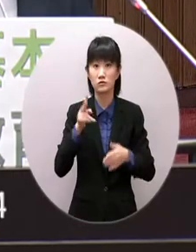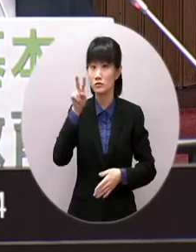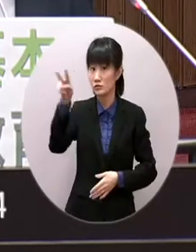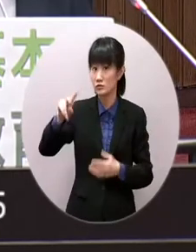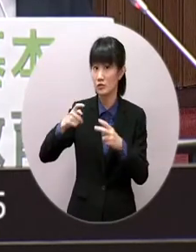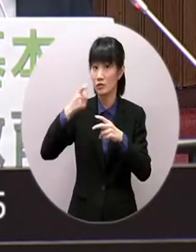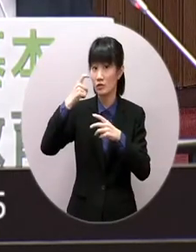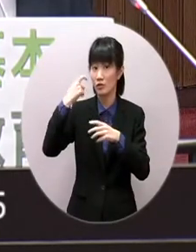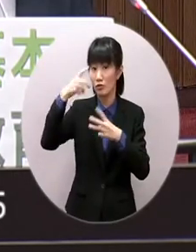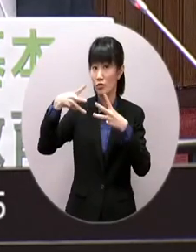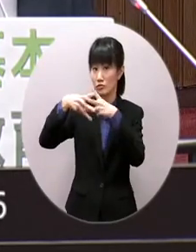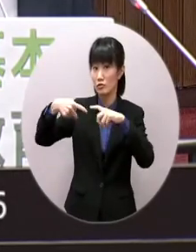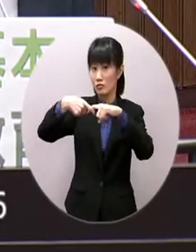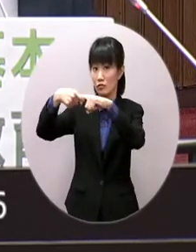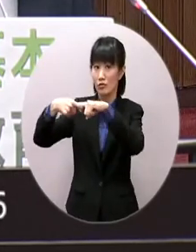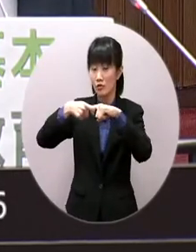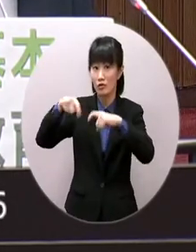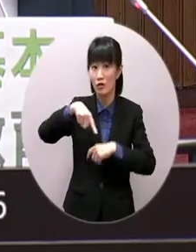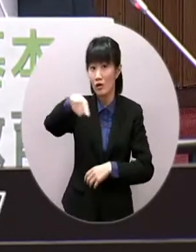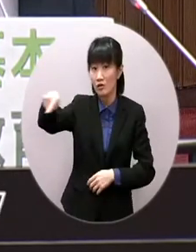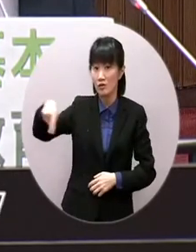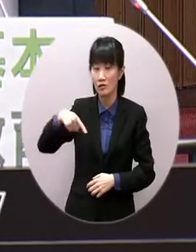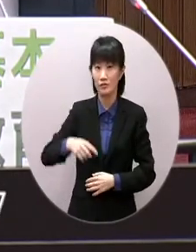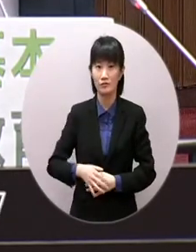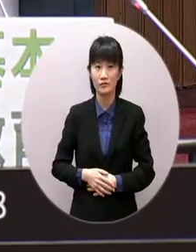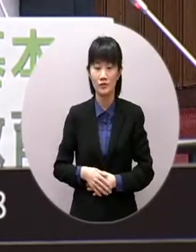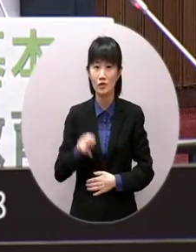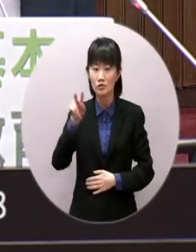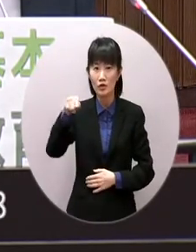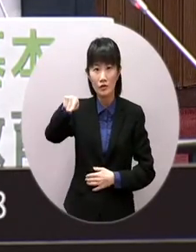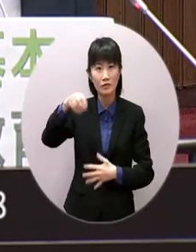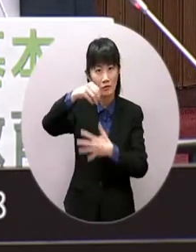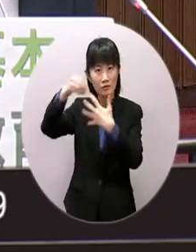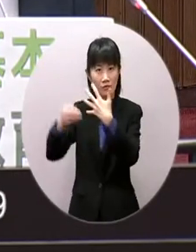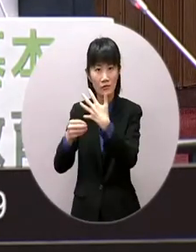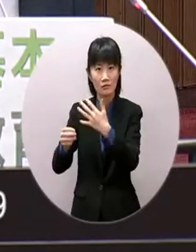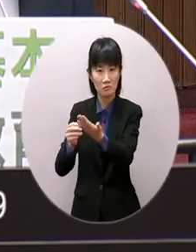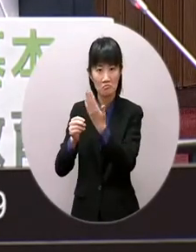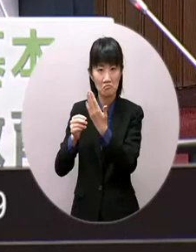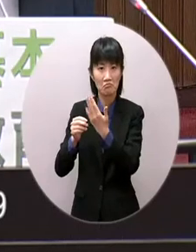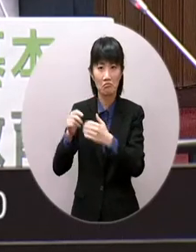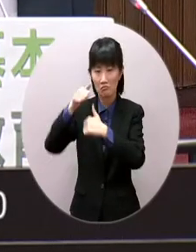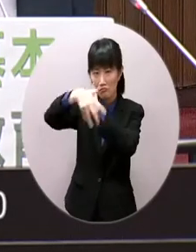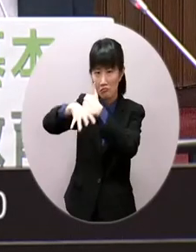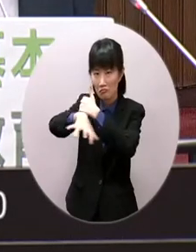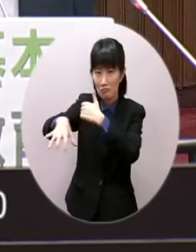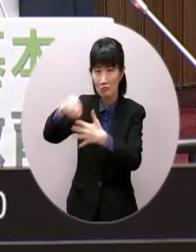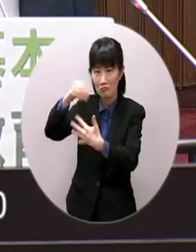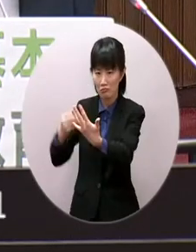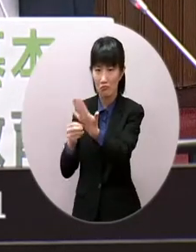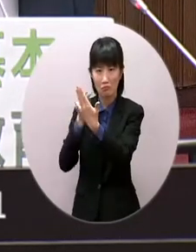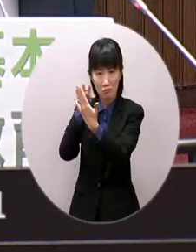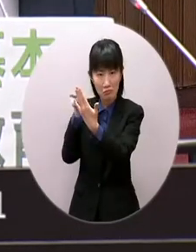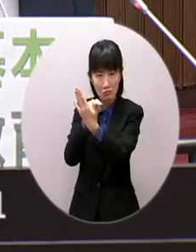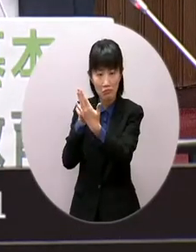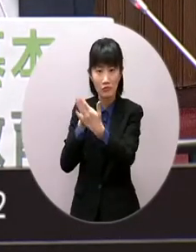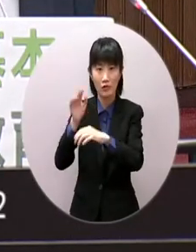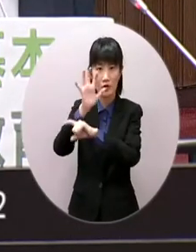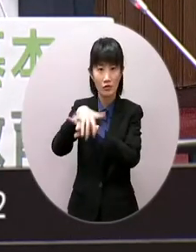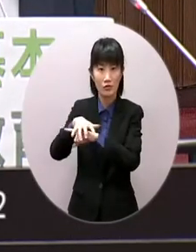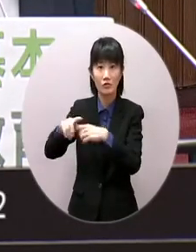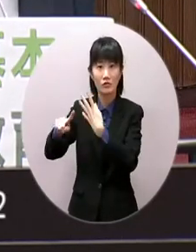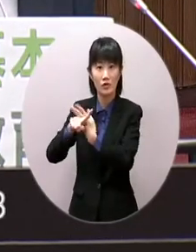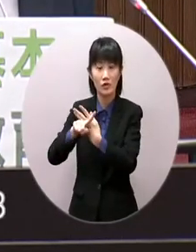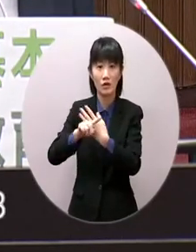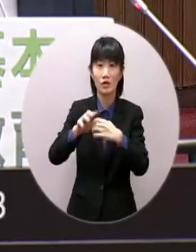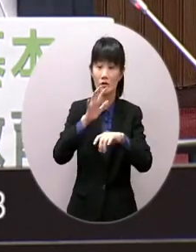很多人会觉得说我们离欧盟太远，这没有问题，但是我们去看欧盟的架构的大框架，它把农业跟农